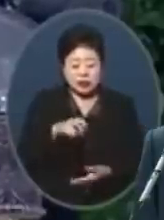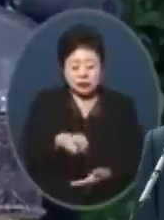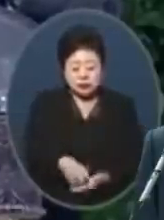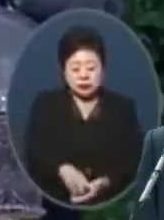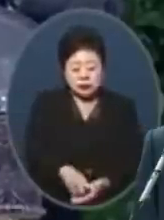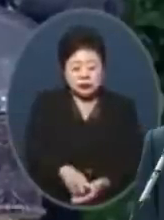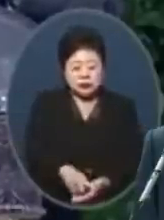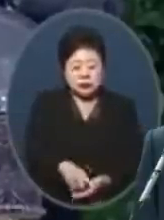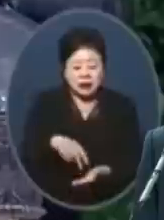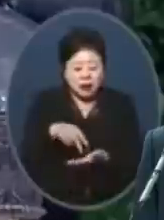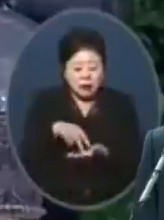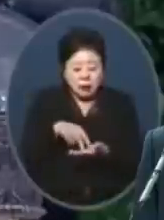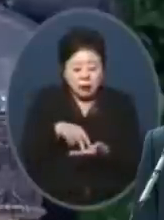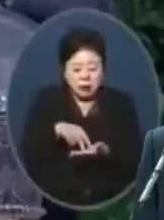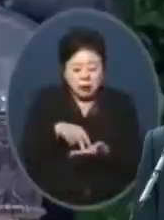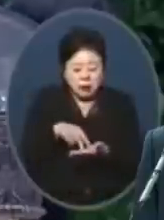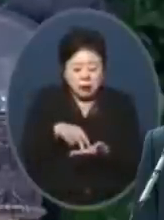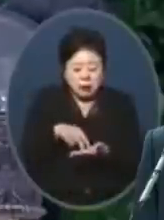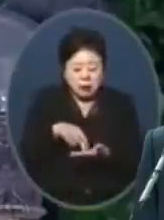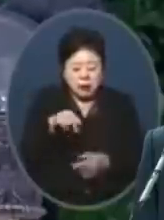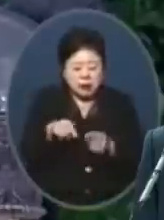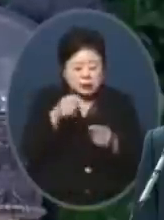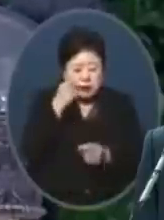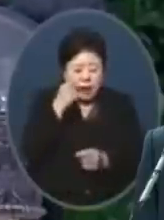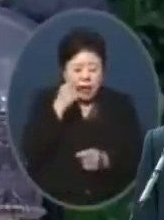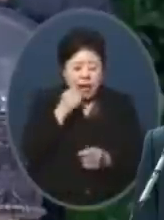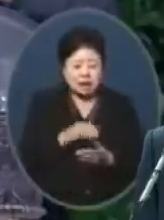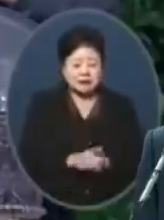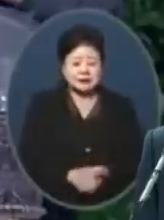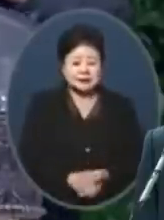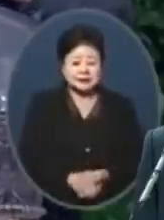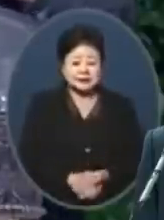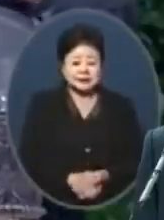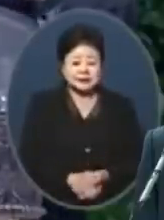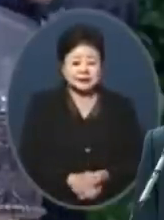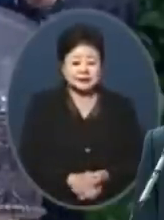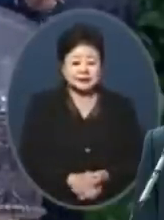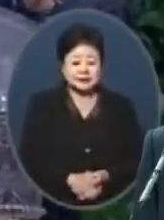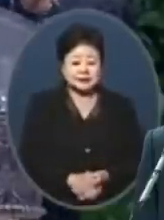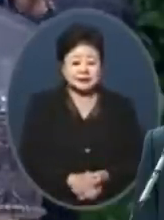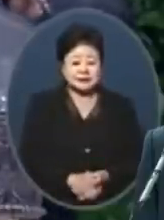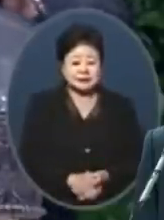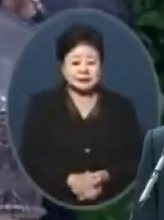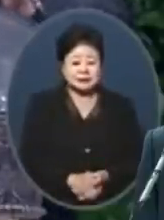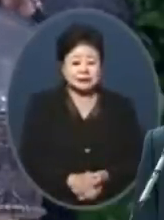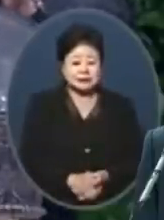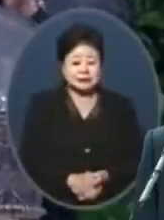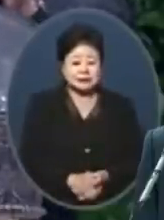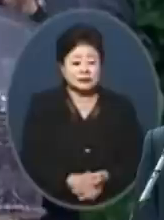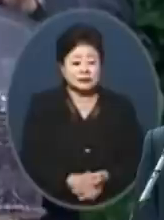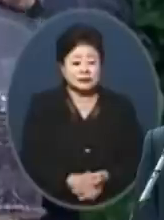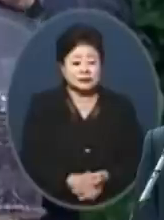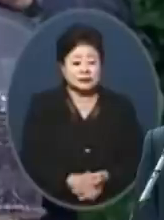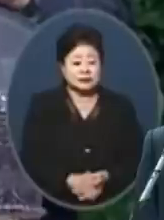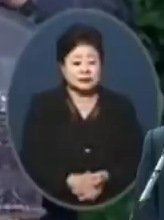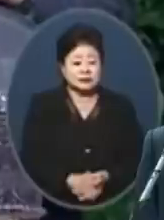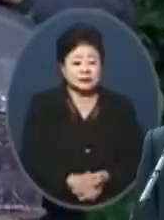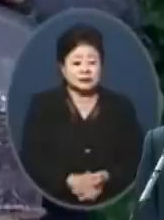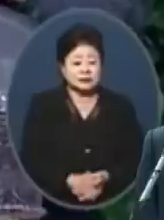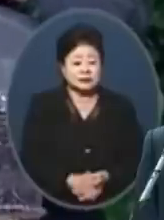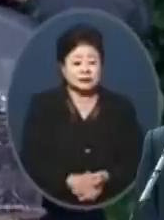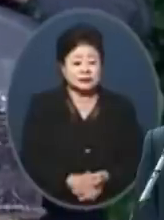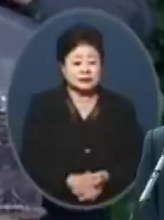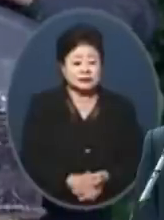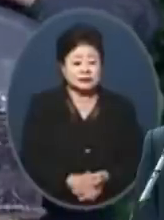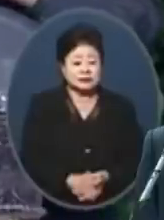주저앉아가지고서 벌벌 떨고 못 걸어나옵니다. And the second man was walking behind him, but he was looking at the water and